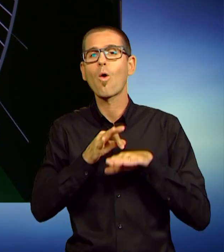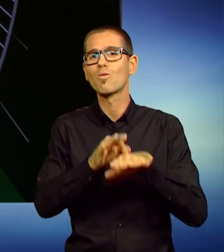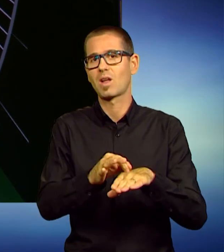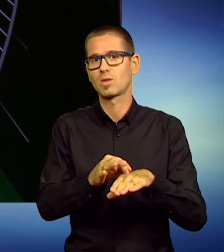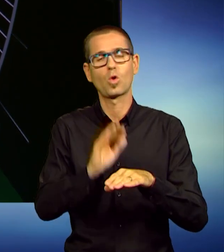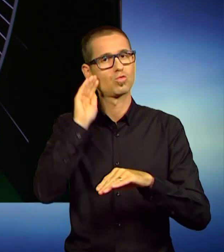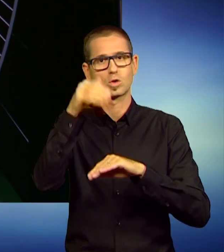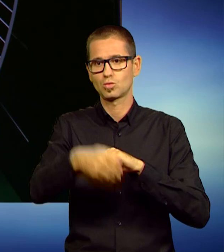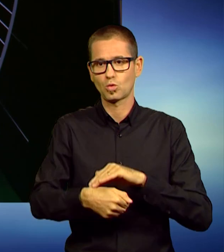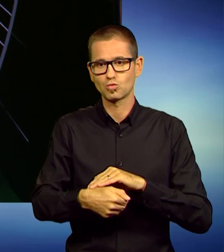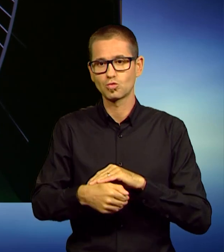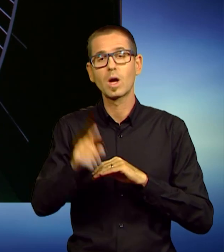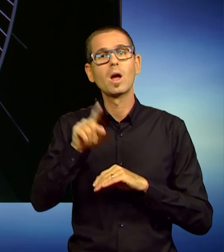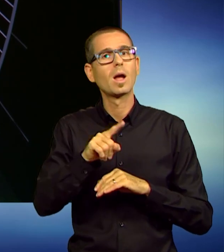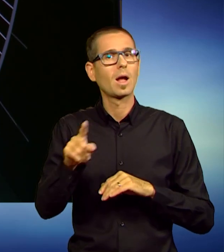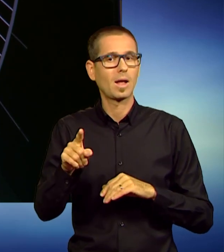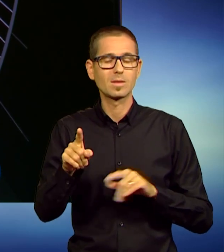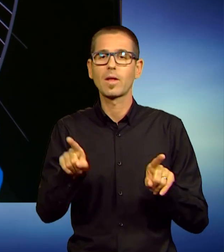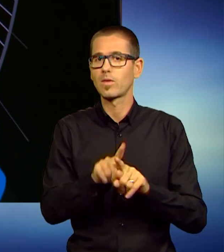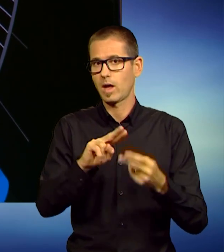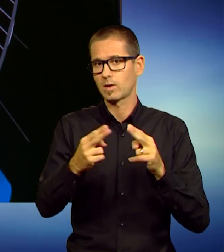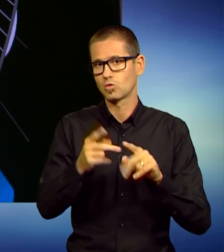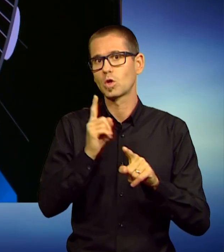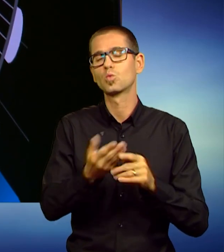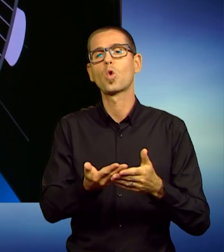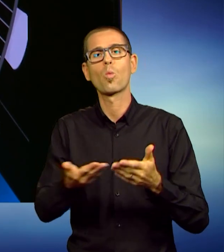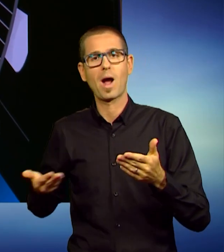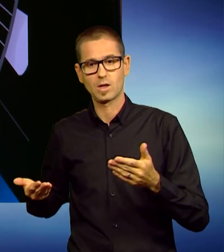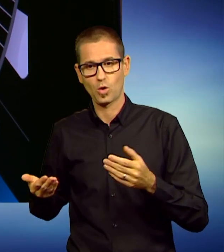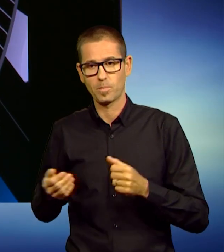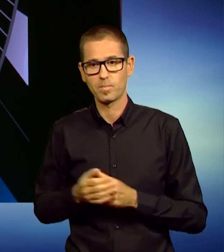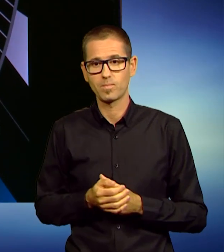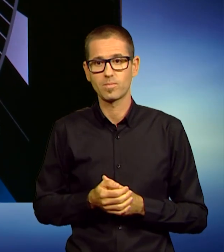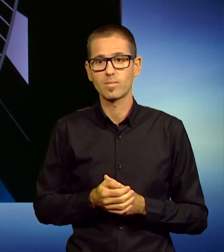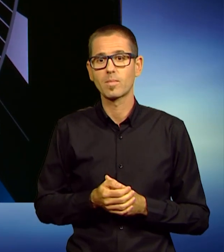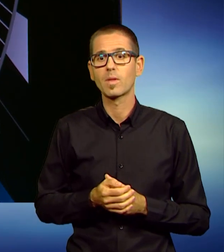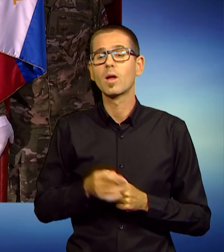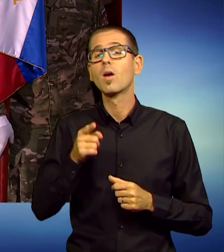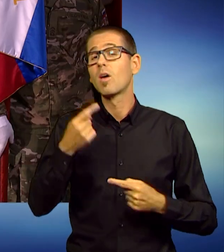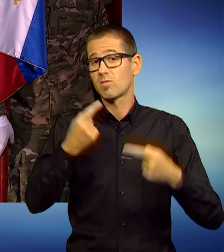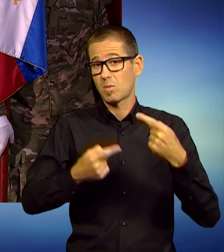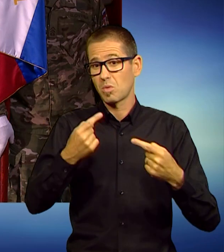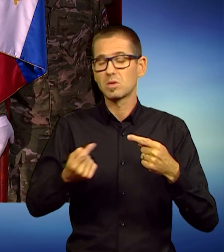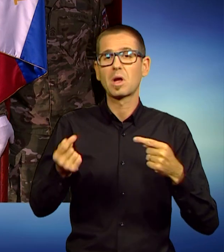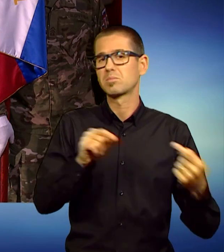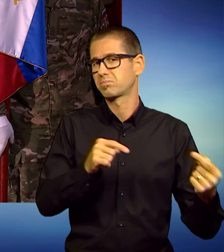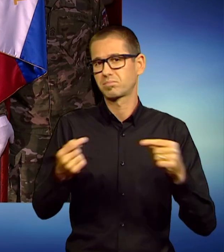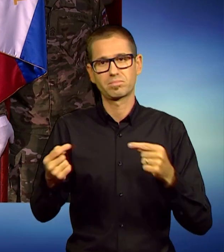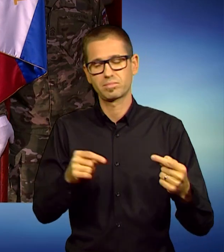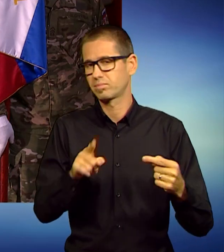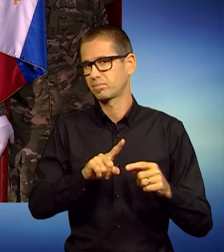rekoč čez noč in se na enak način tudi umaknejo. Klin se s klinom v politiki pač ne